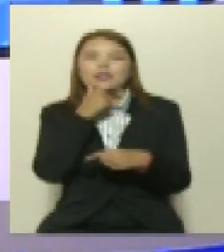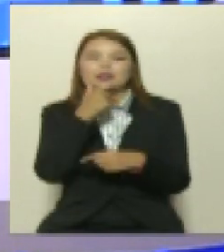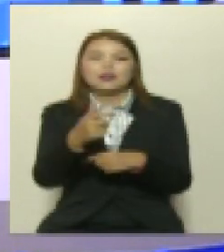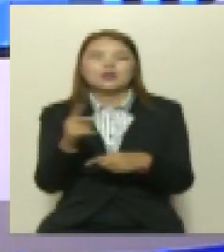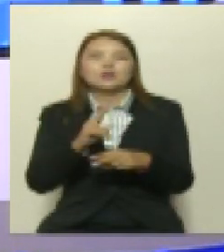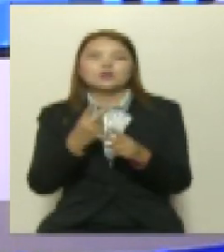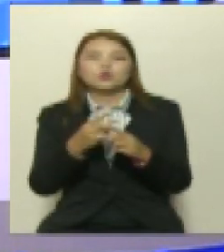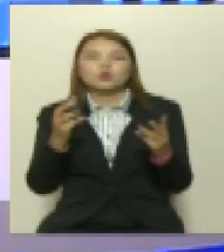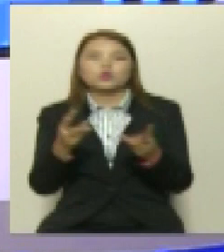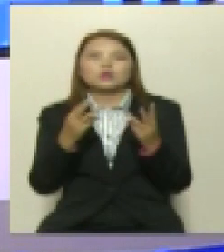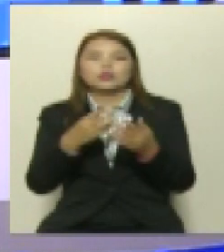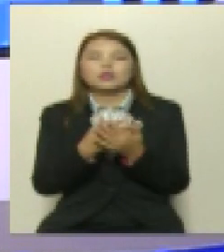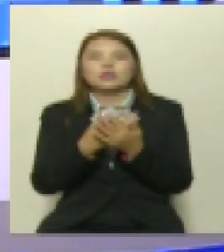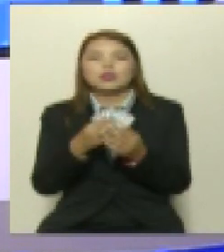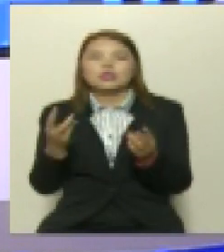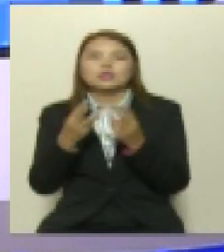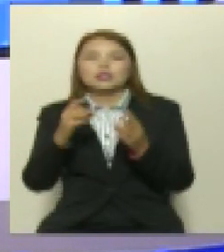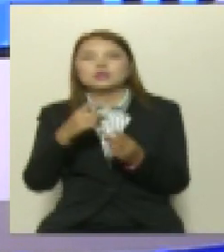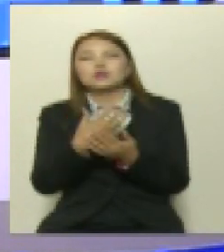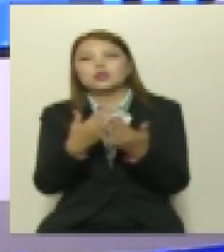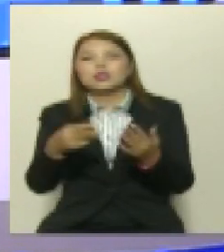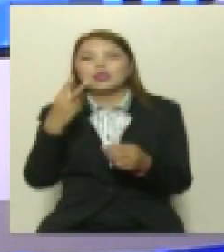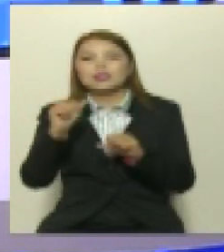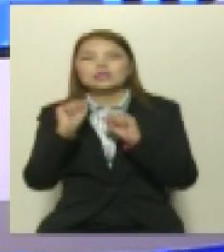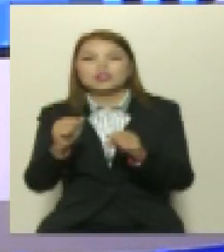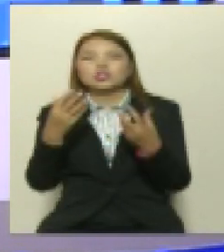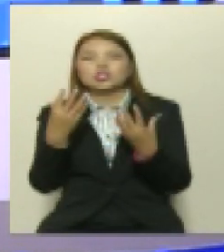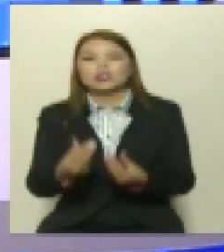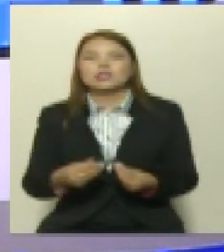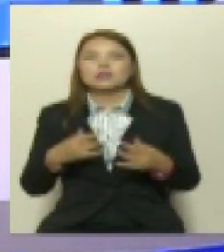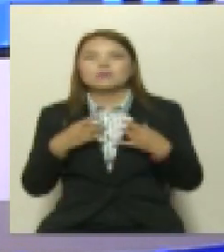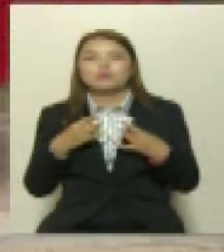Аялдама Төтенше жағдайлар министрлігінің тапсырмасымен құтқарушылар күніне орай орнатылды.